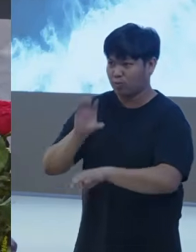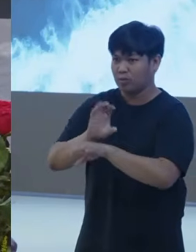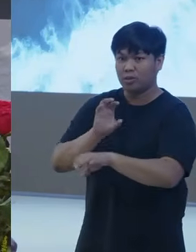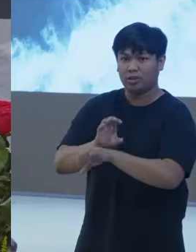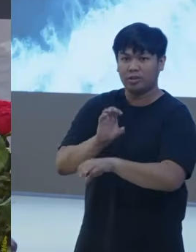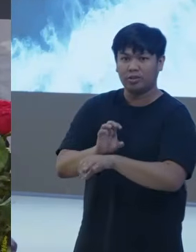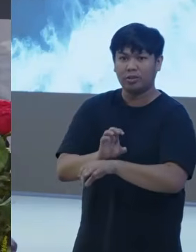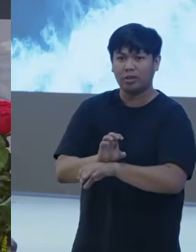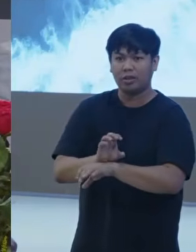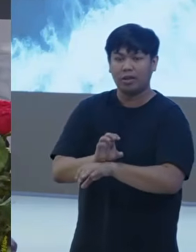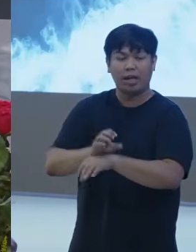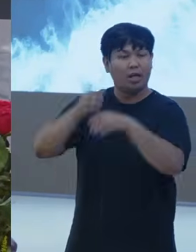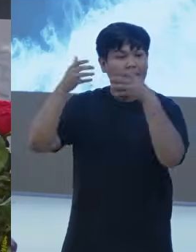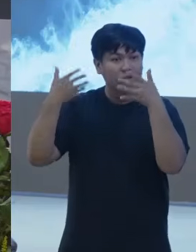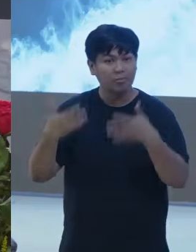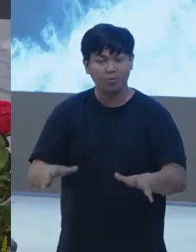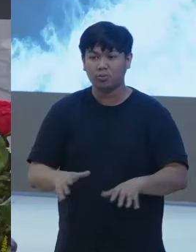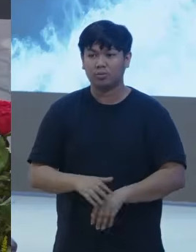Tapos,